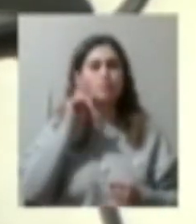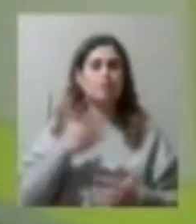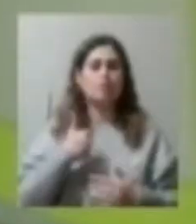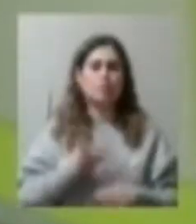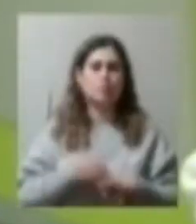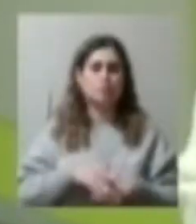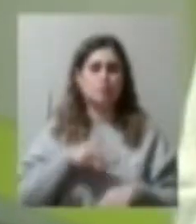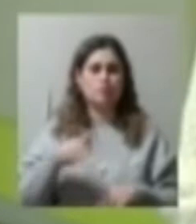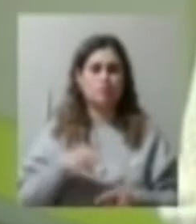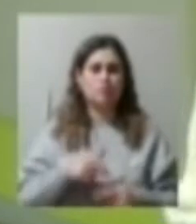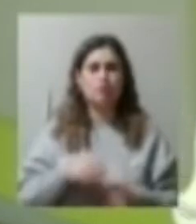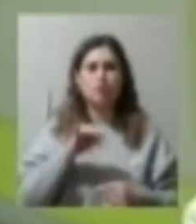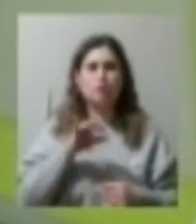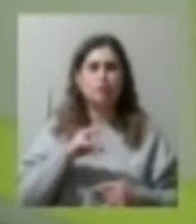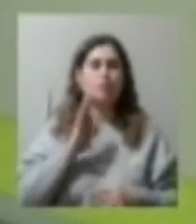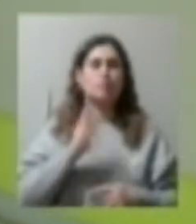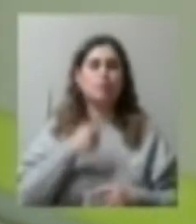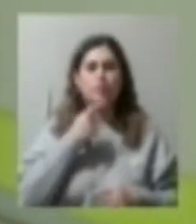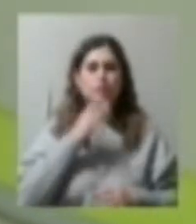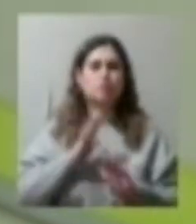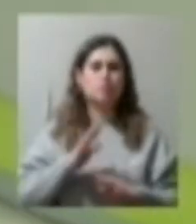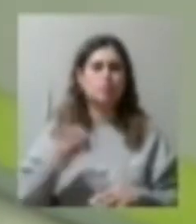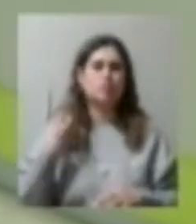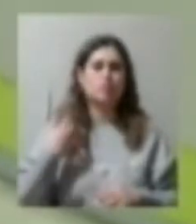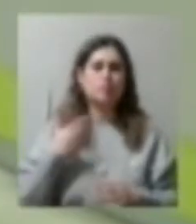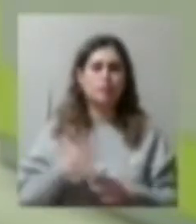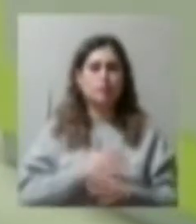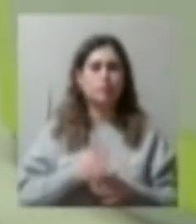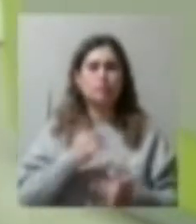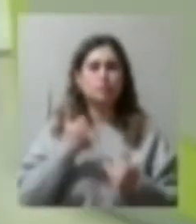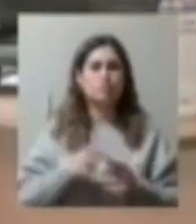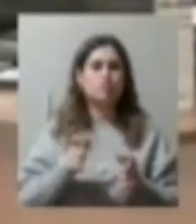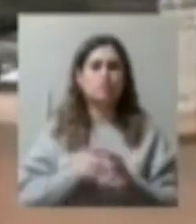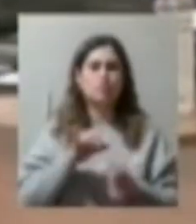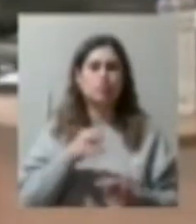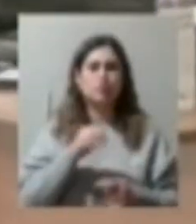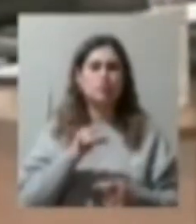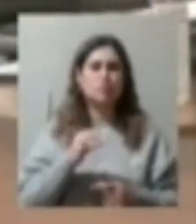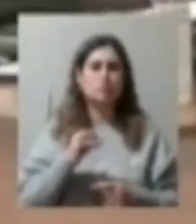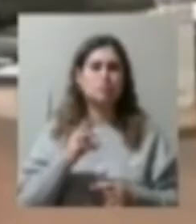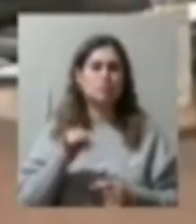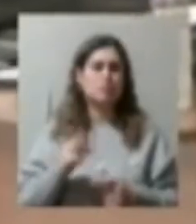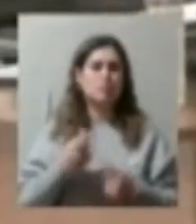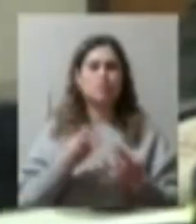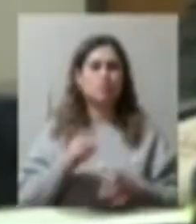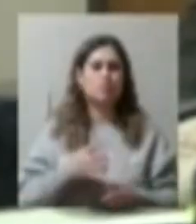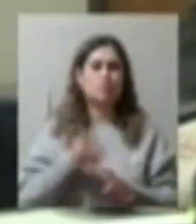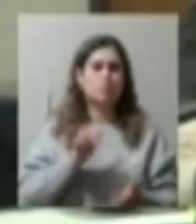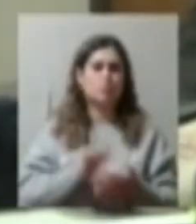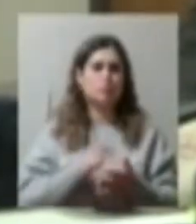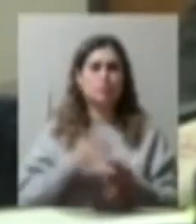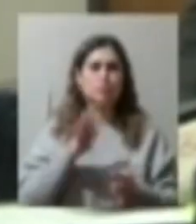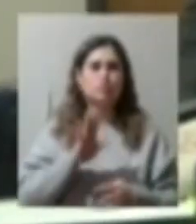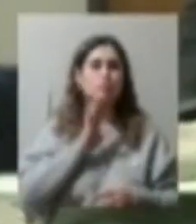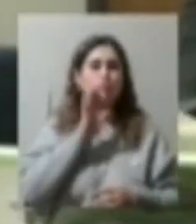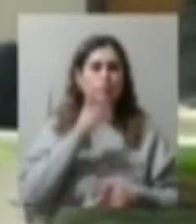ходити. Термінал буде, говорить заступниця начальника відділу. Тепер, за словами Оксани Грициніної, не треба займати чергу з 4-ї години,